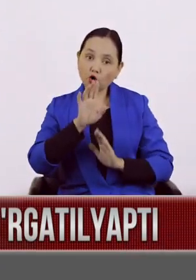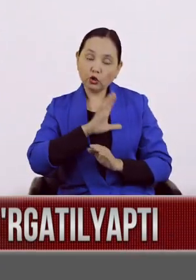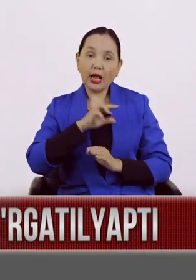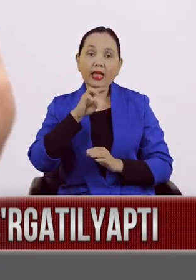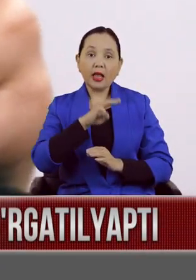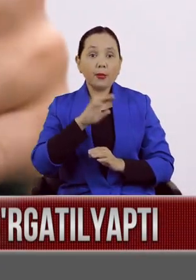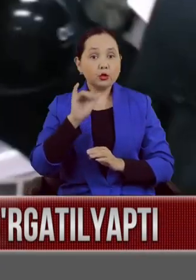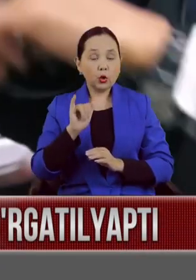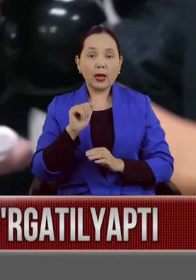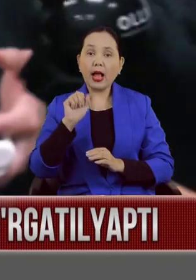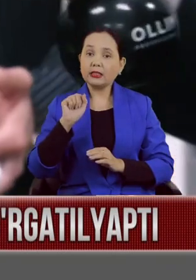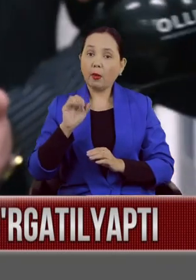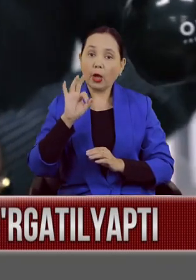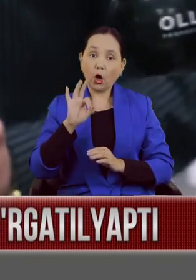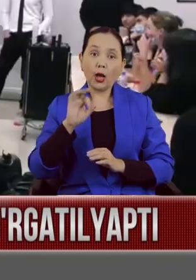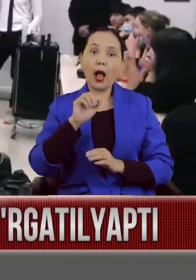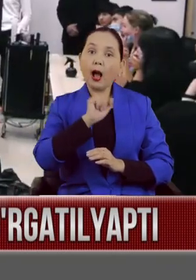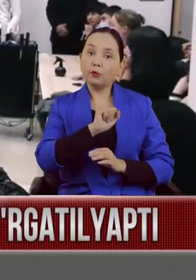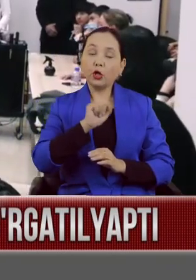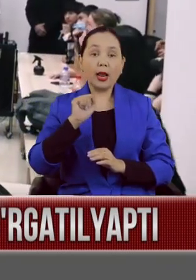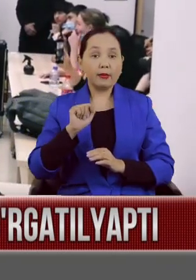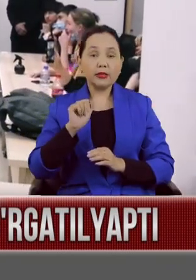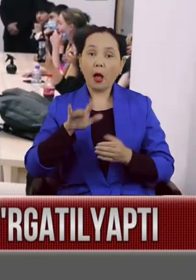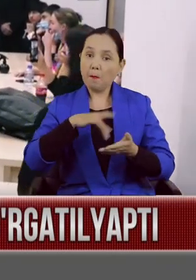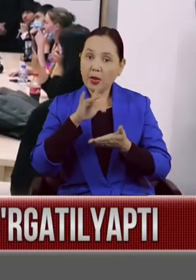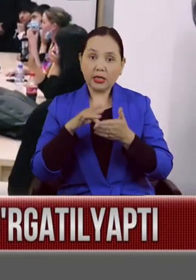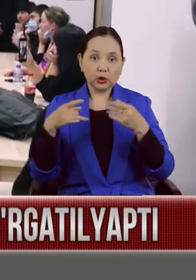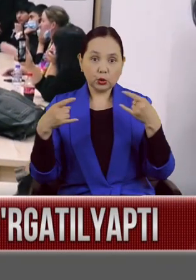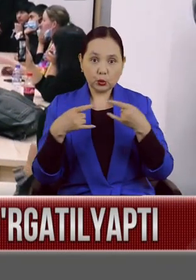boshlab yubordi. Tabassum Mutamurodova, Asilbek Yolimov, Abdujalol Abdusamatov, Markaziy studiya.